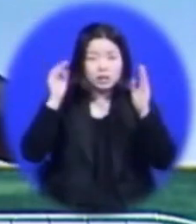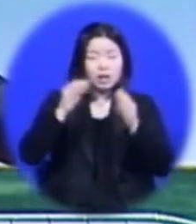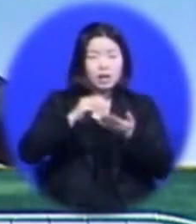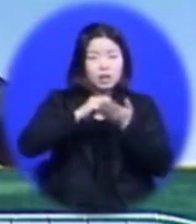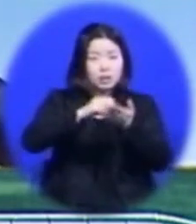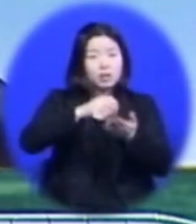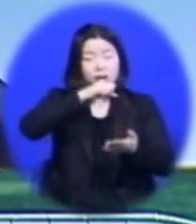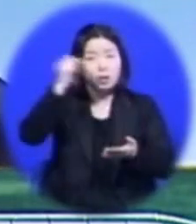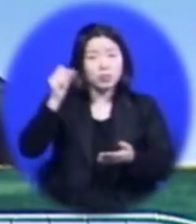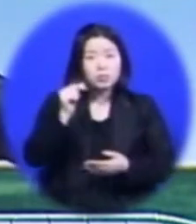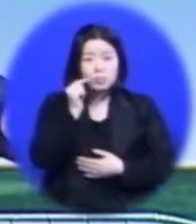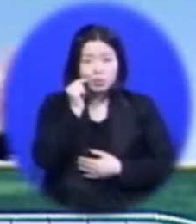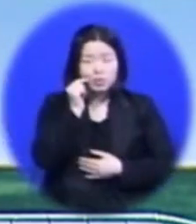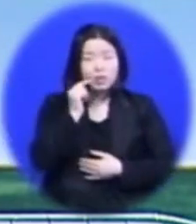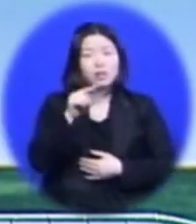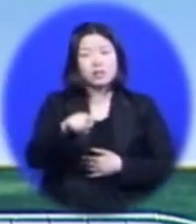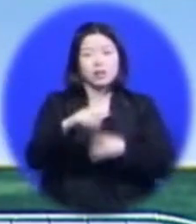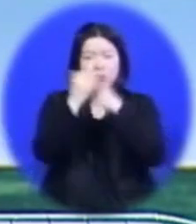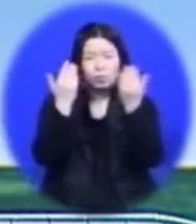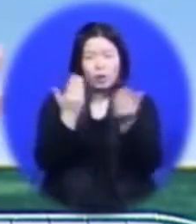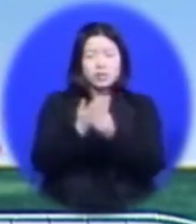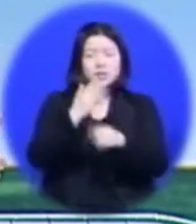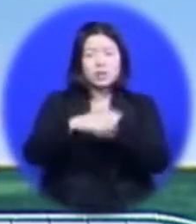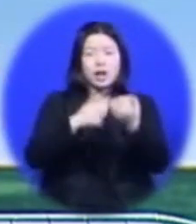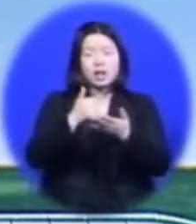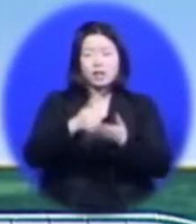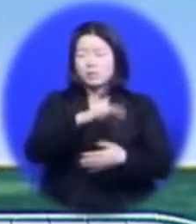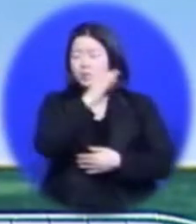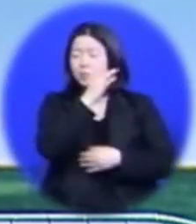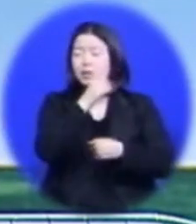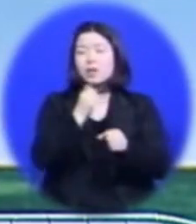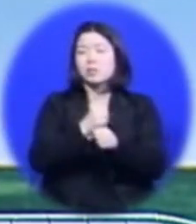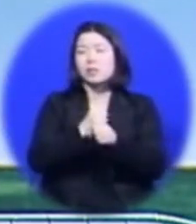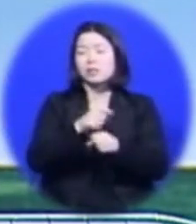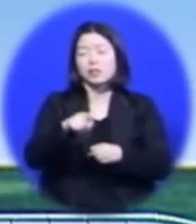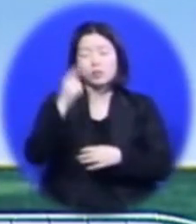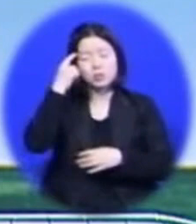못했다. 이건 완전히 하나님 망신 다 시킨 거예요.